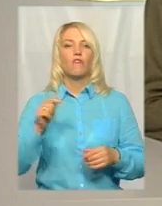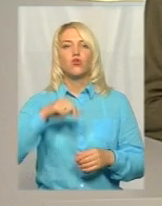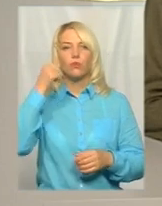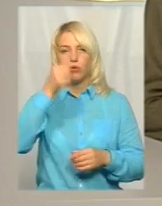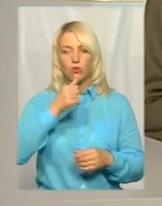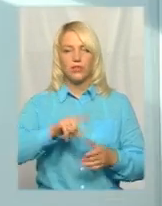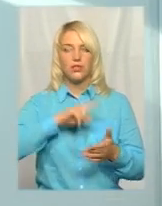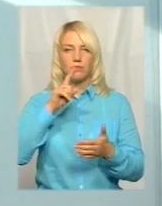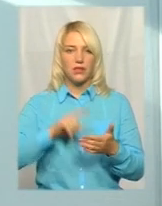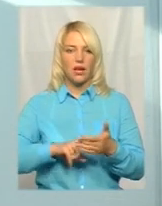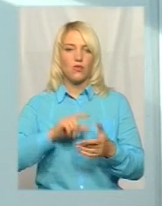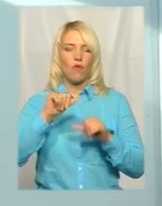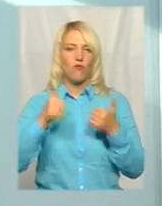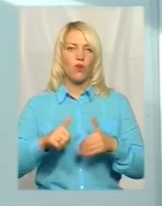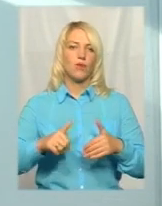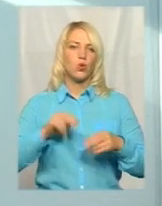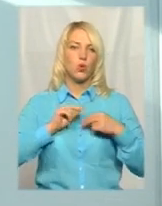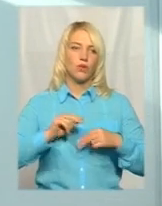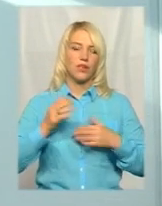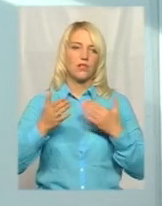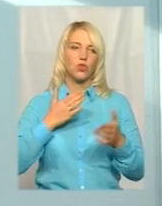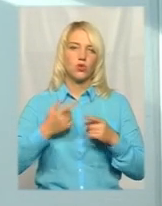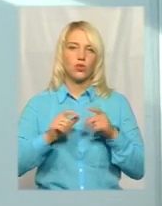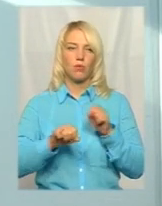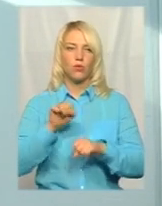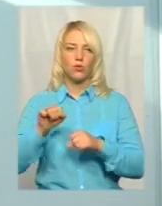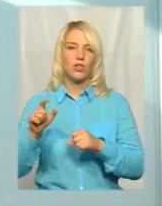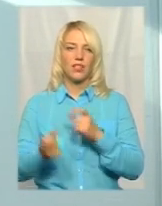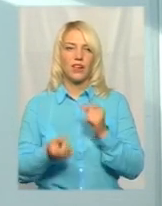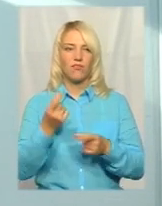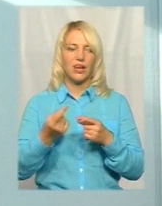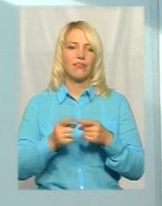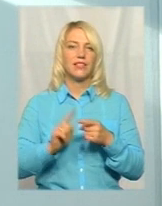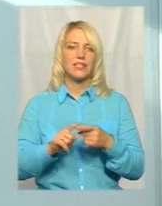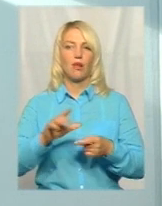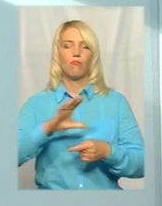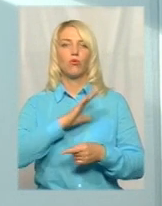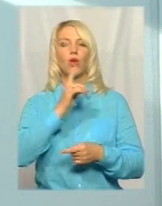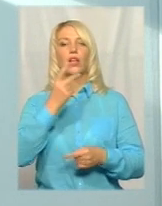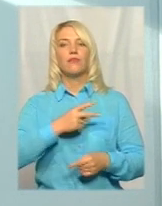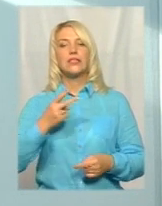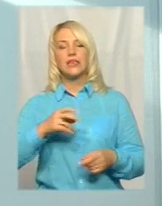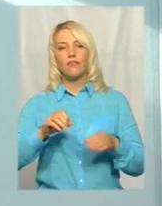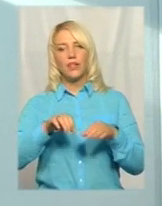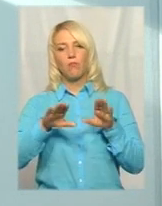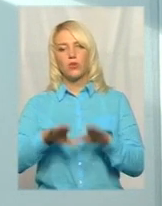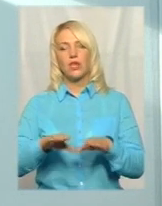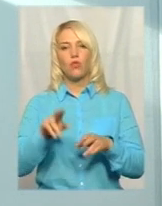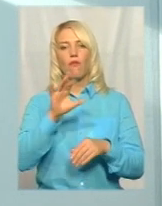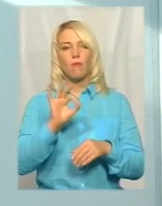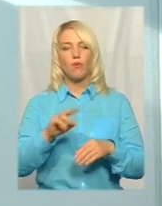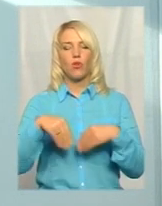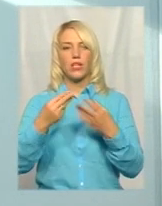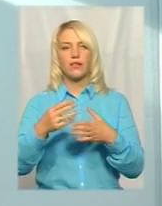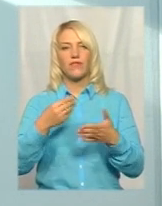питань оформлення трудових відносин по тих порушеннях, які виявили, це було 22 постанови про накладення